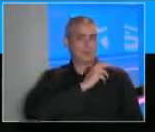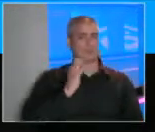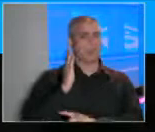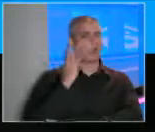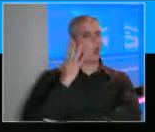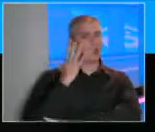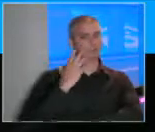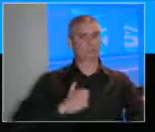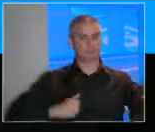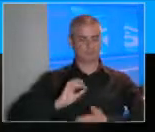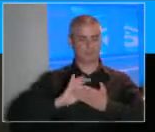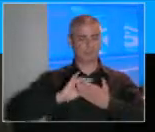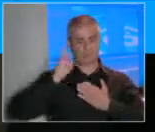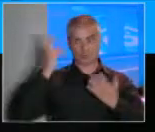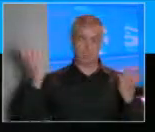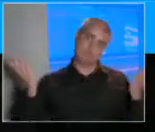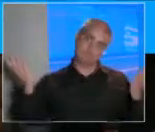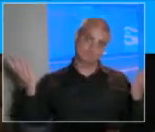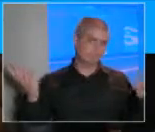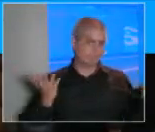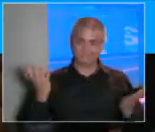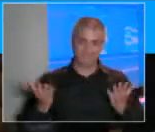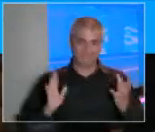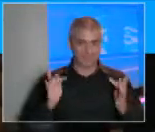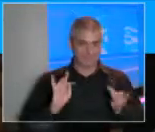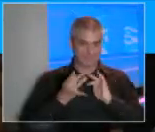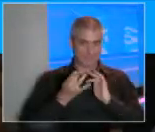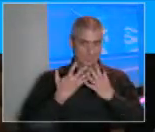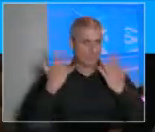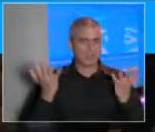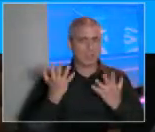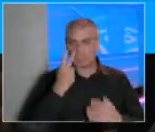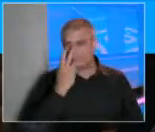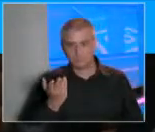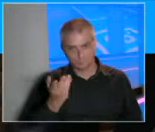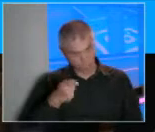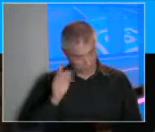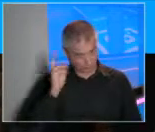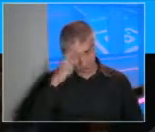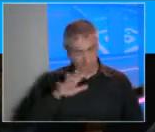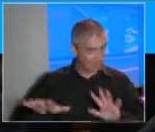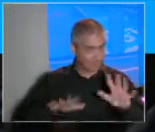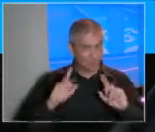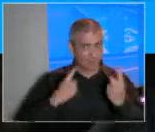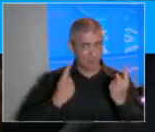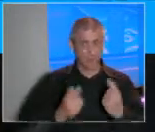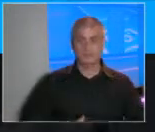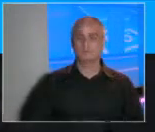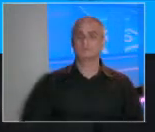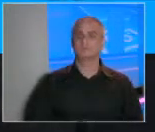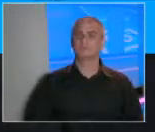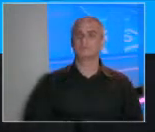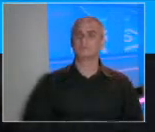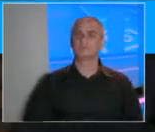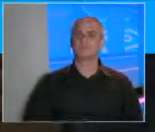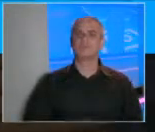הגולנצ'יק במשרד החוץ, לכאורה אין ניגוד גדול מזה. איך התרשמת? הוא בעניינים, אשכנזי? אז דווקא